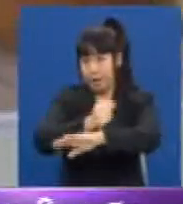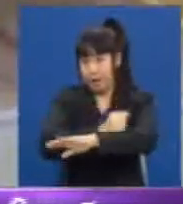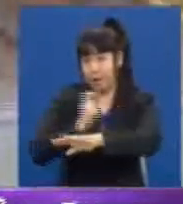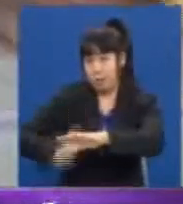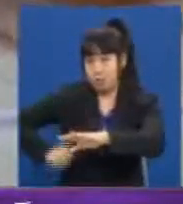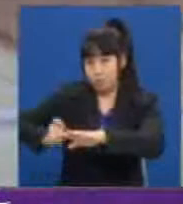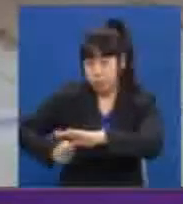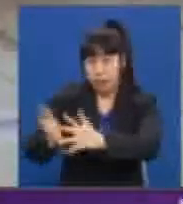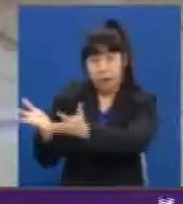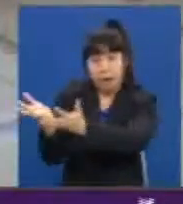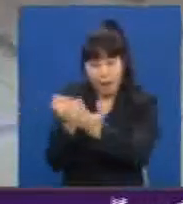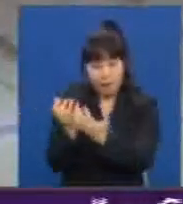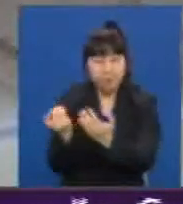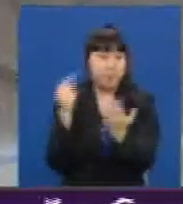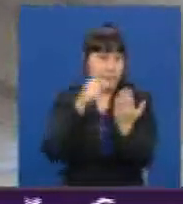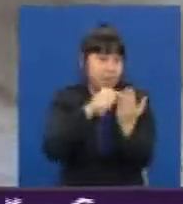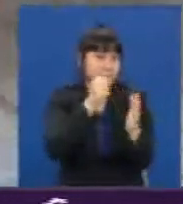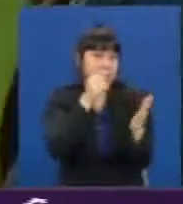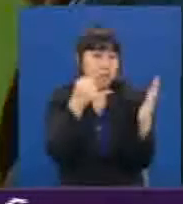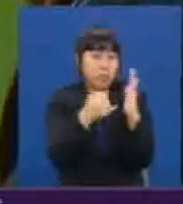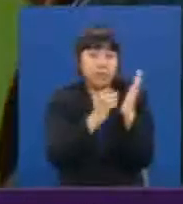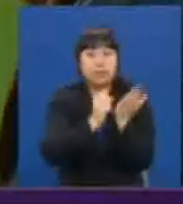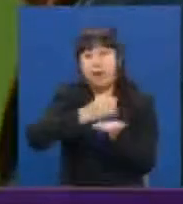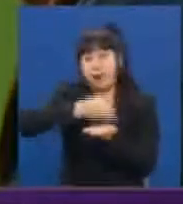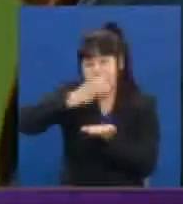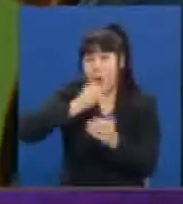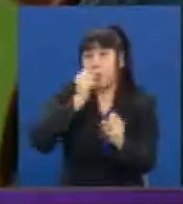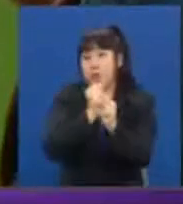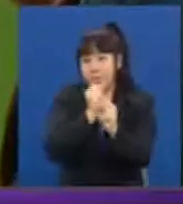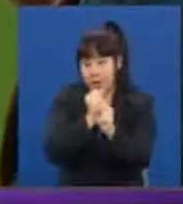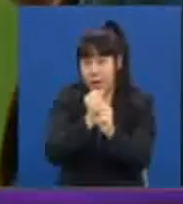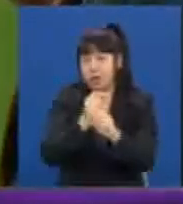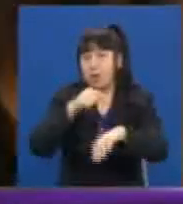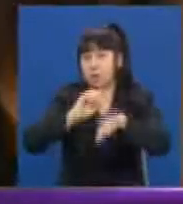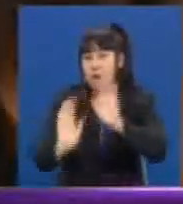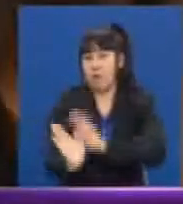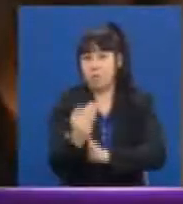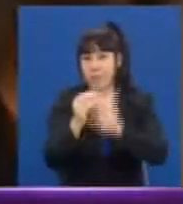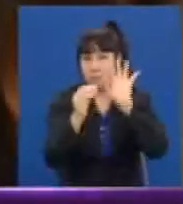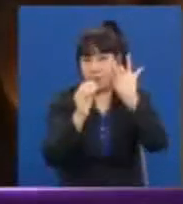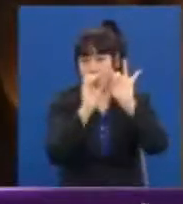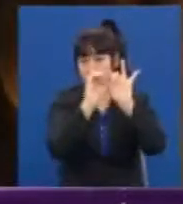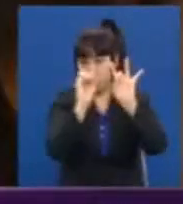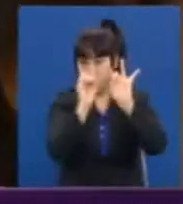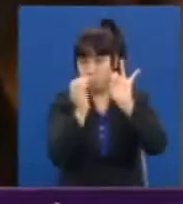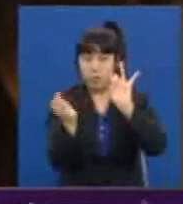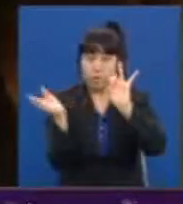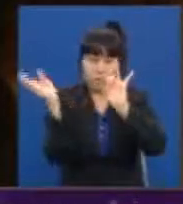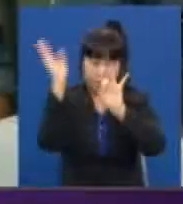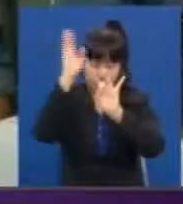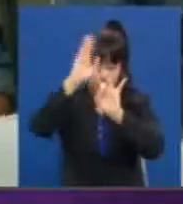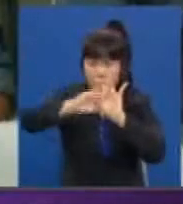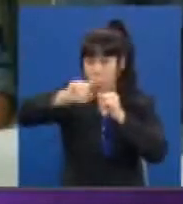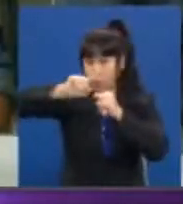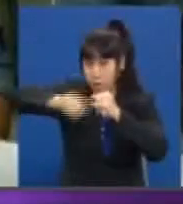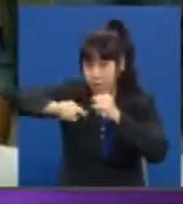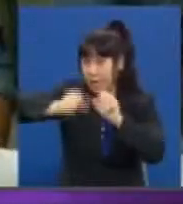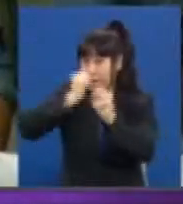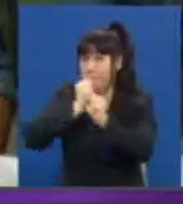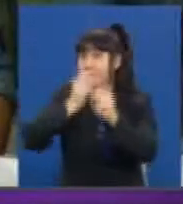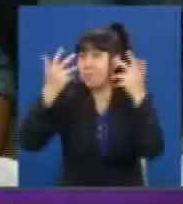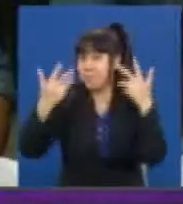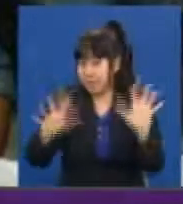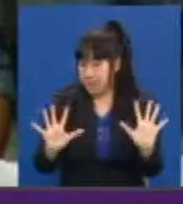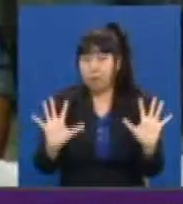กัมพูชากลับเข้าทำงานที่จังหวัดสระแก้วเปิดให้บริการตั้งแต่เวลา 8:00นถึงแรงงานคนสุดท้ายที่ทำเอกสารเสร็จ